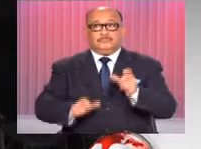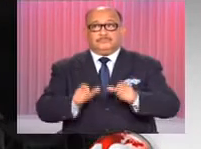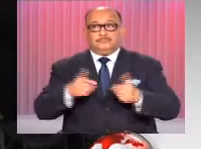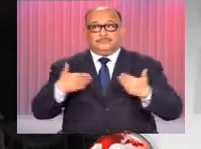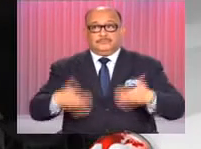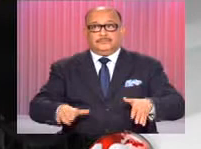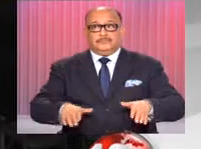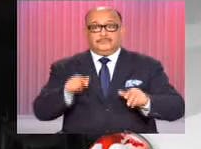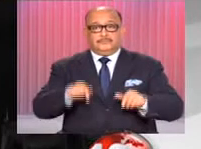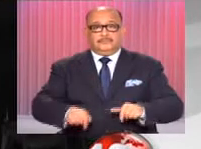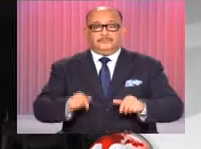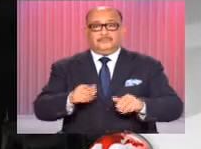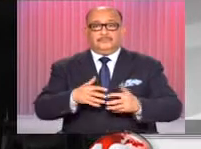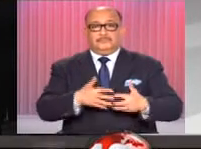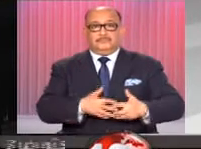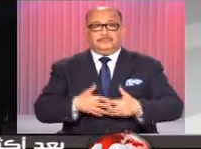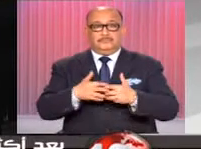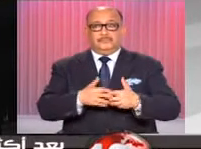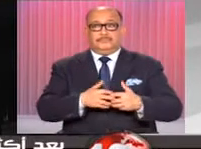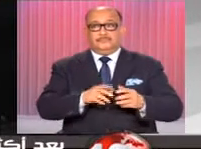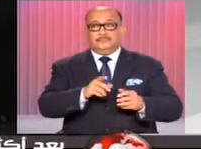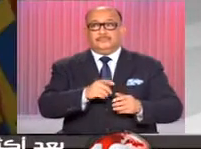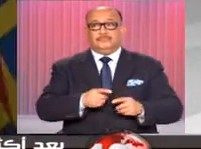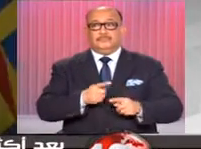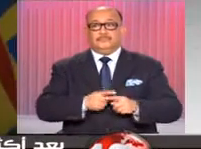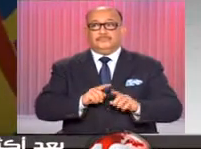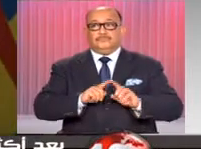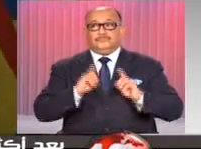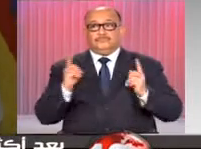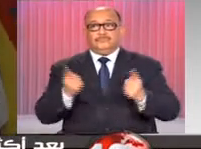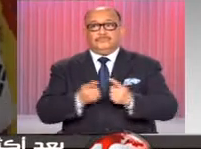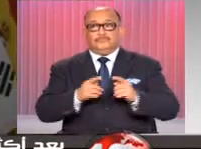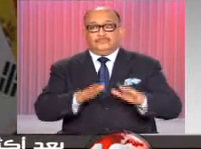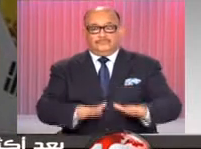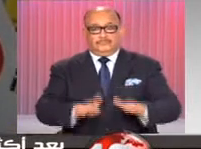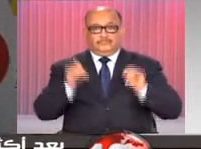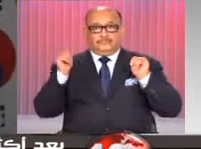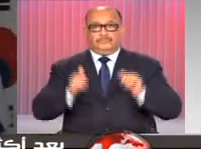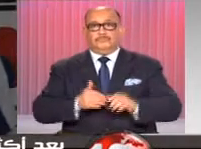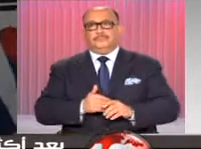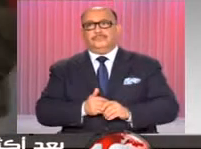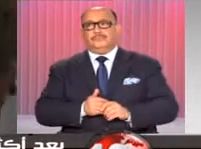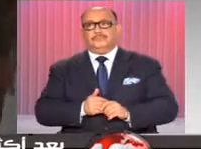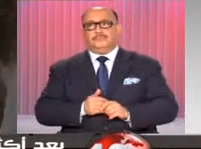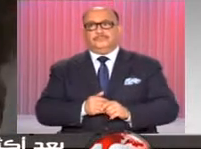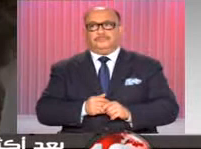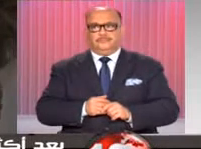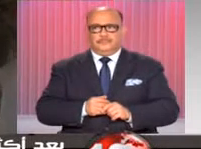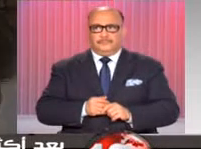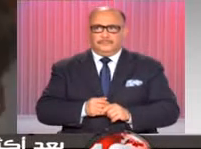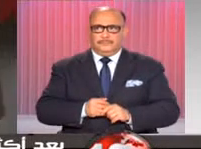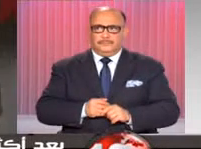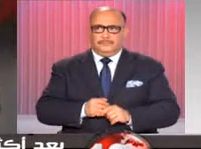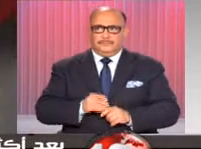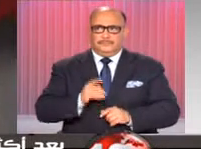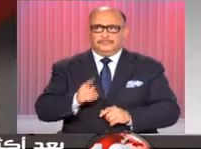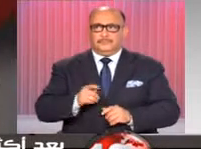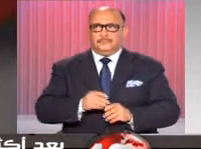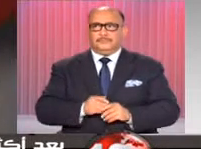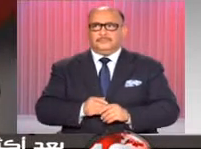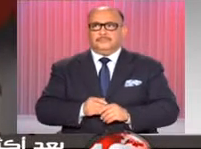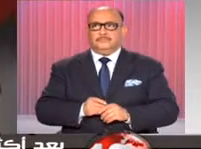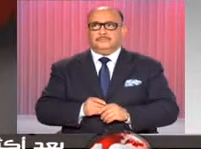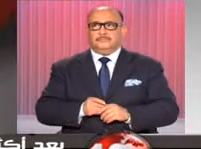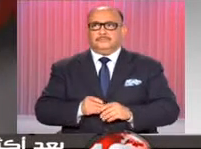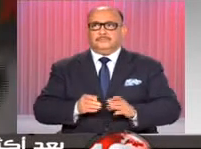أنهى التحالف الذي تقوده الولايات المتحدة في أفغانستان رسميا مهمته القتالية بعد أكثر من 13 عاما من